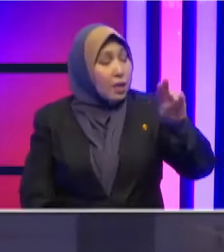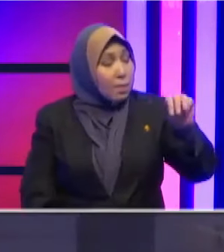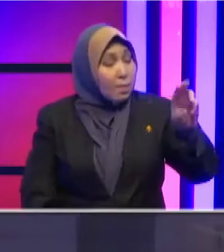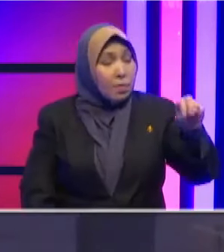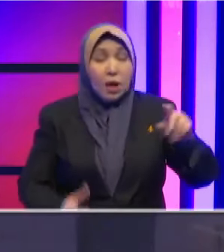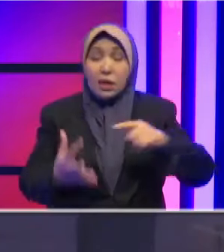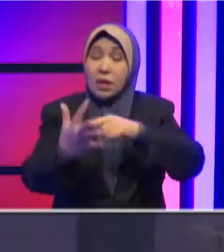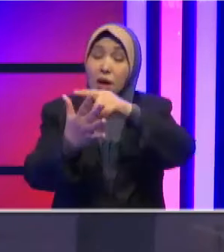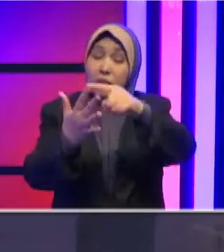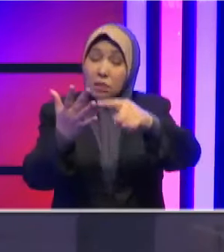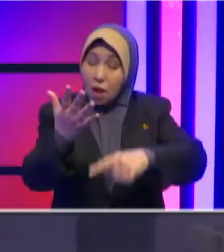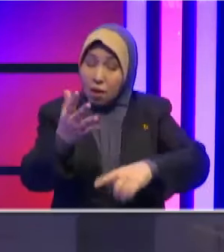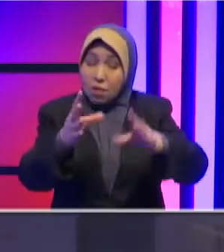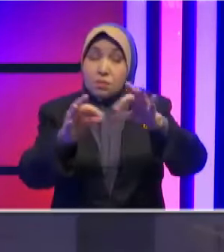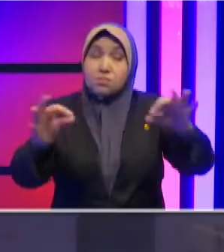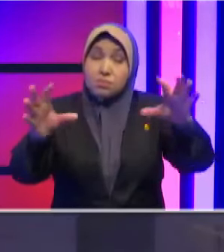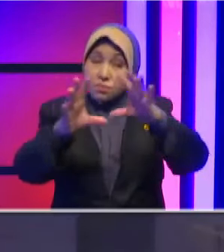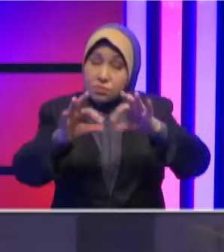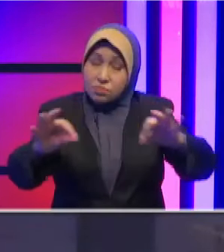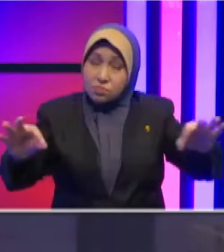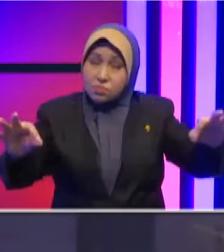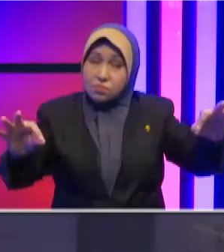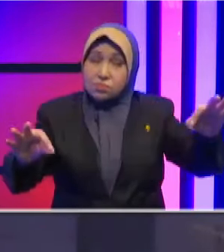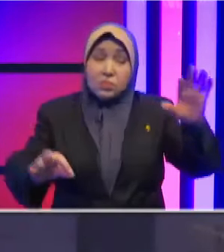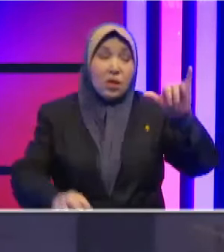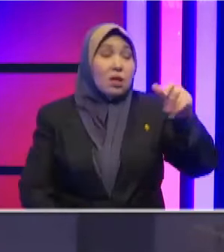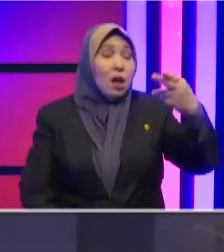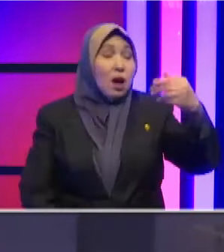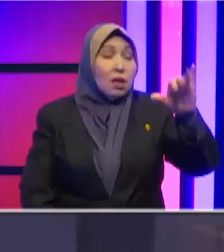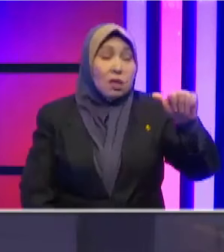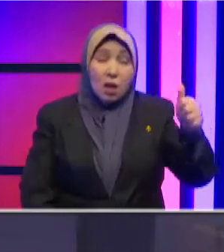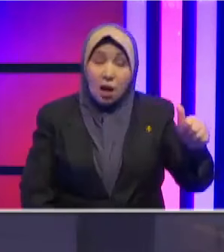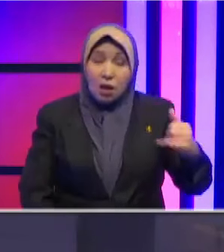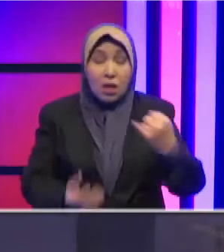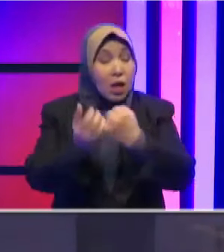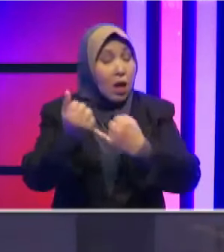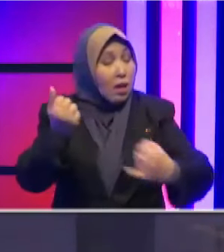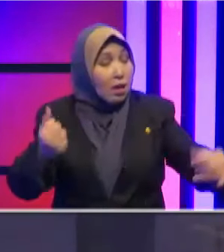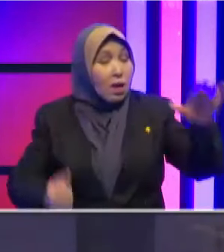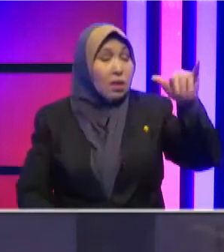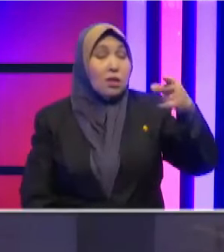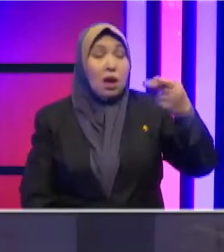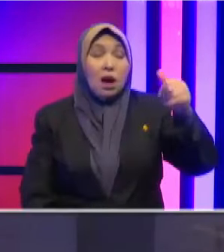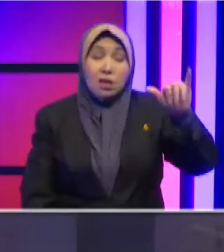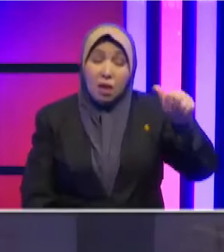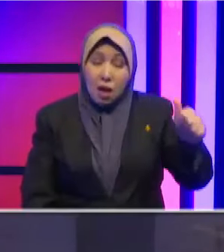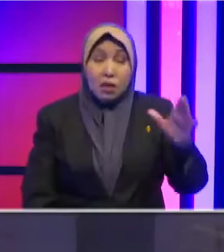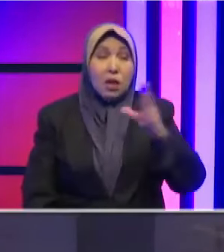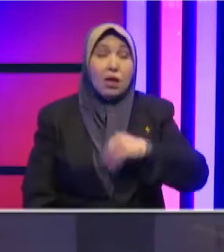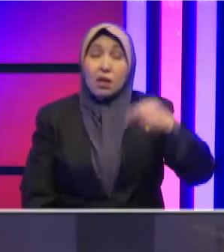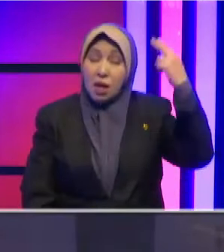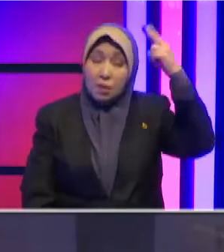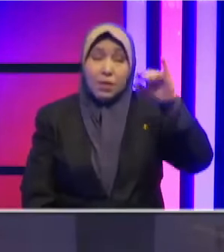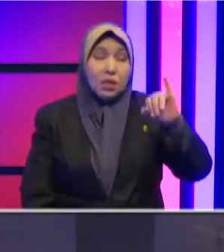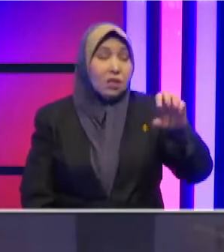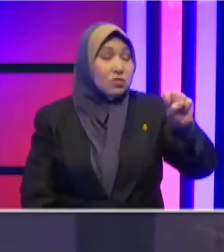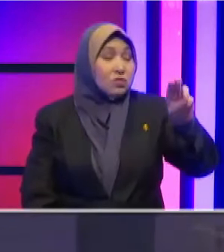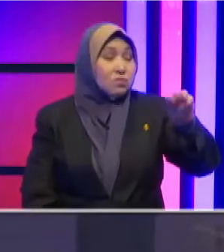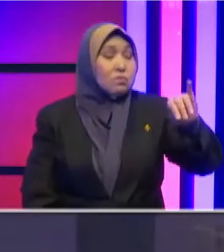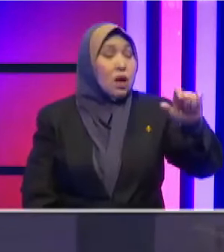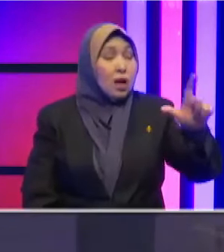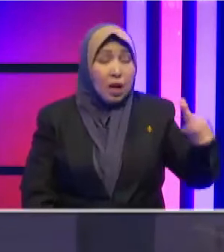diantara kisah eh Yahya kelahiran Yahya dengan kelahiran Nabi Ismail Alaihissalam